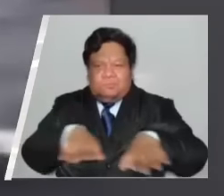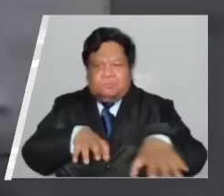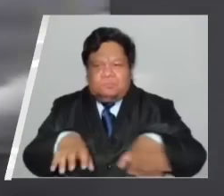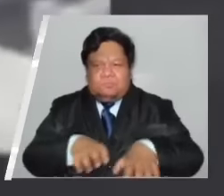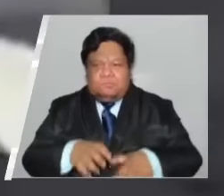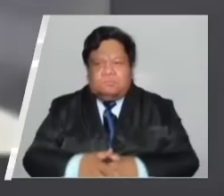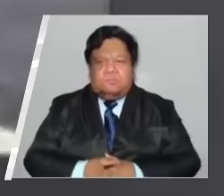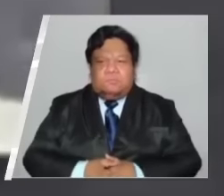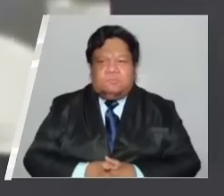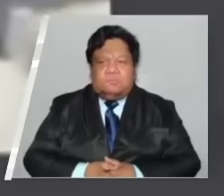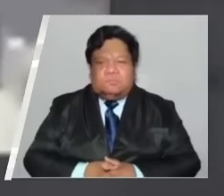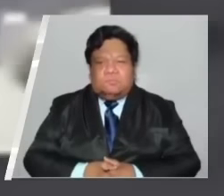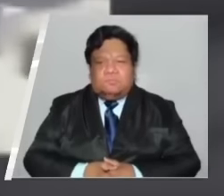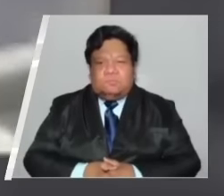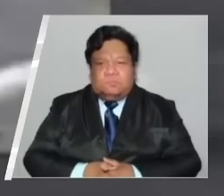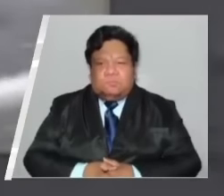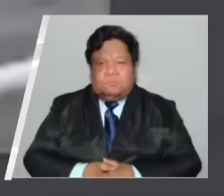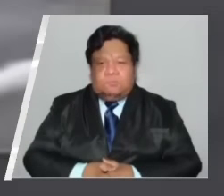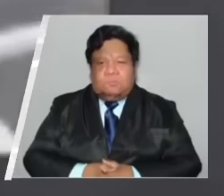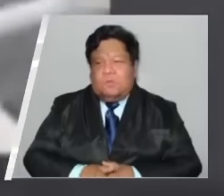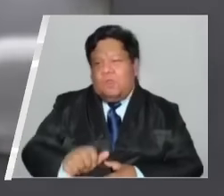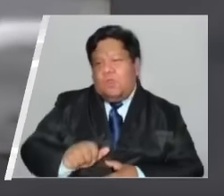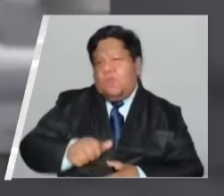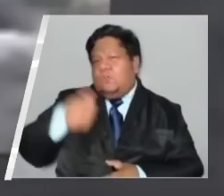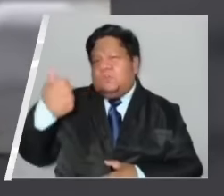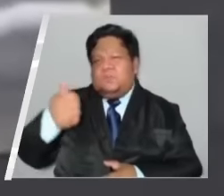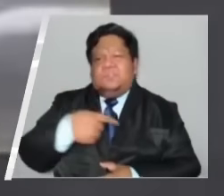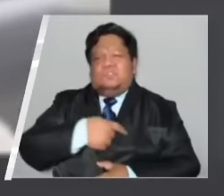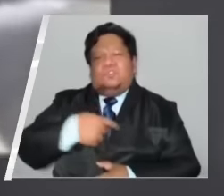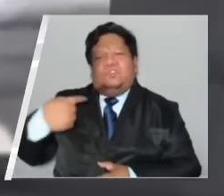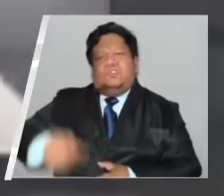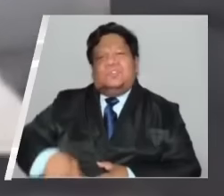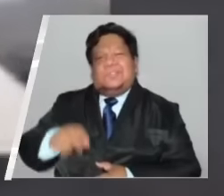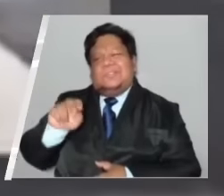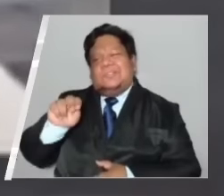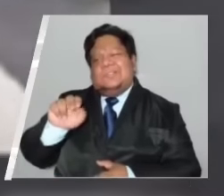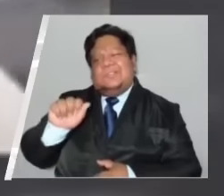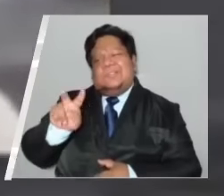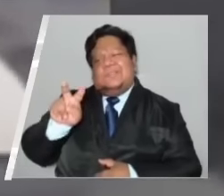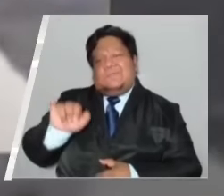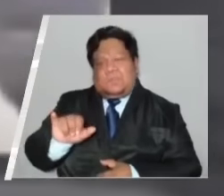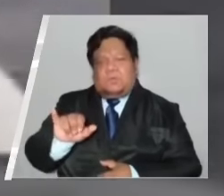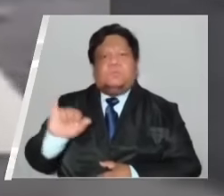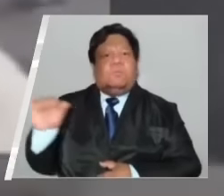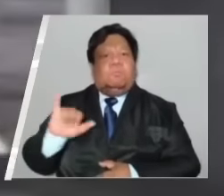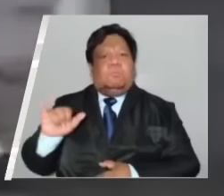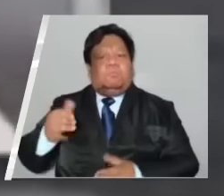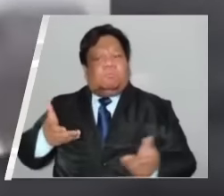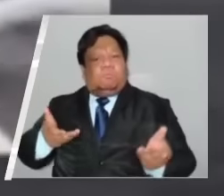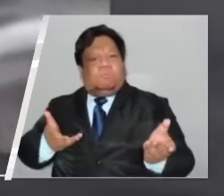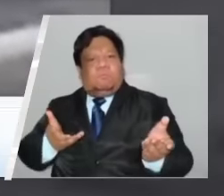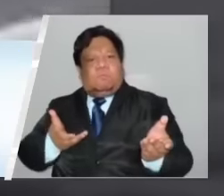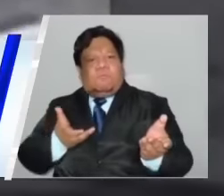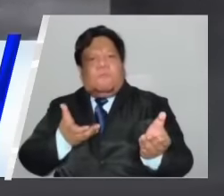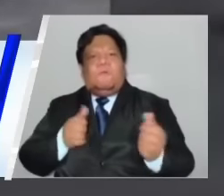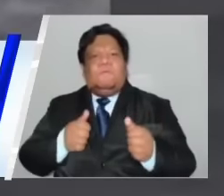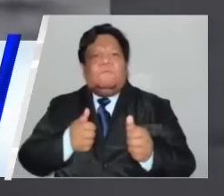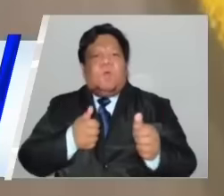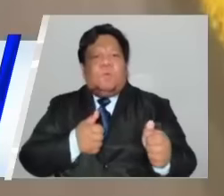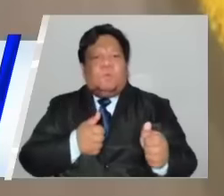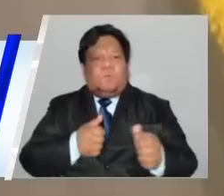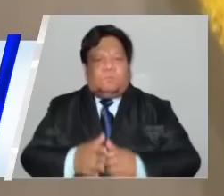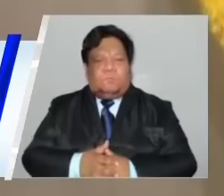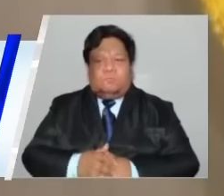Kabilang dito ang isang barko ng Chinese Navy. This is actually the first time that we have documented a PLA Navy